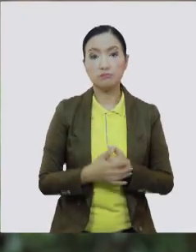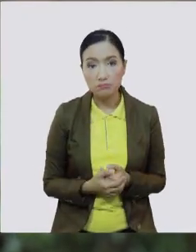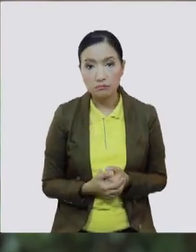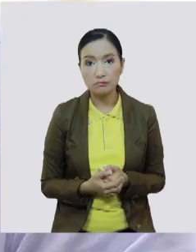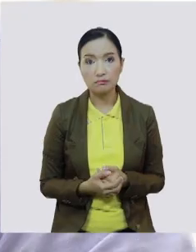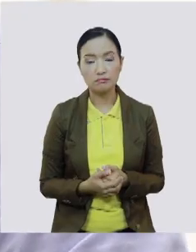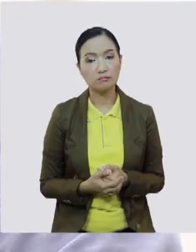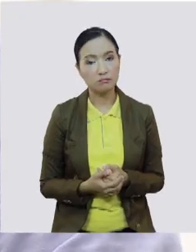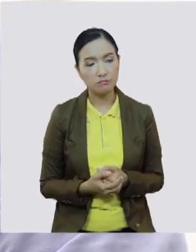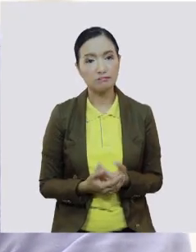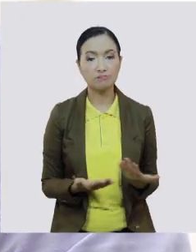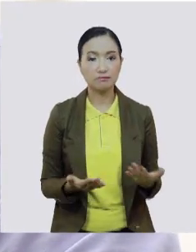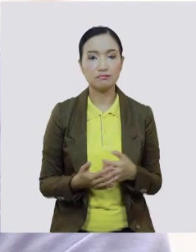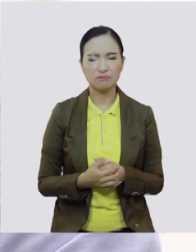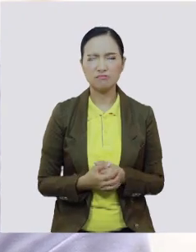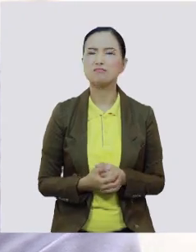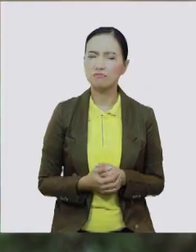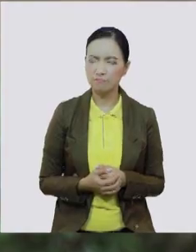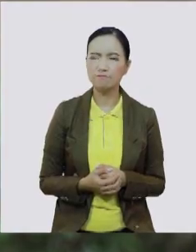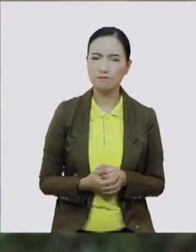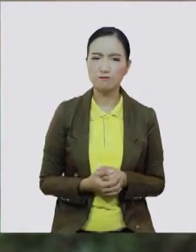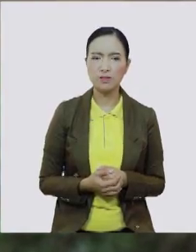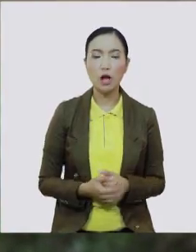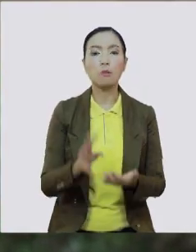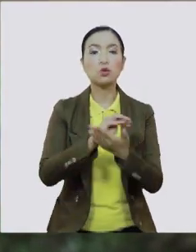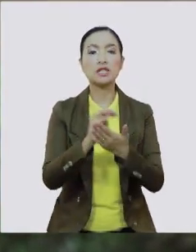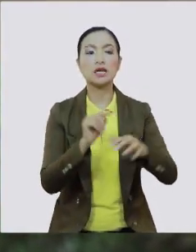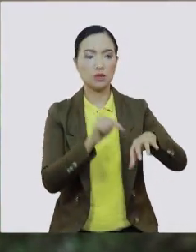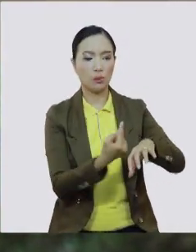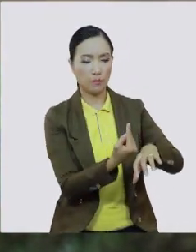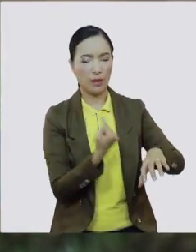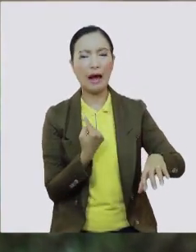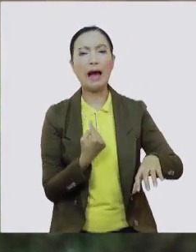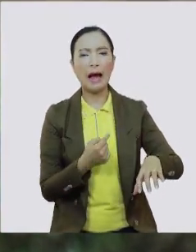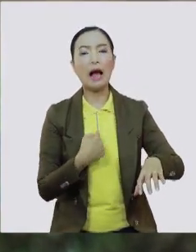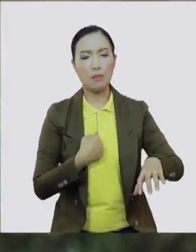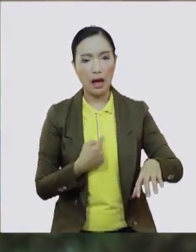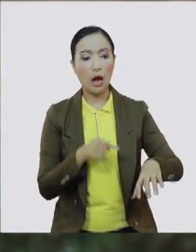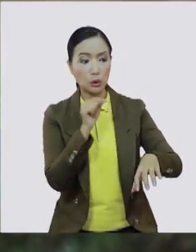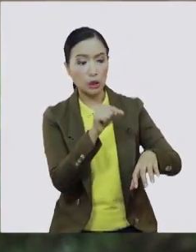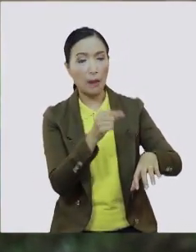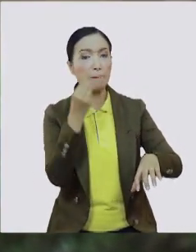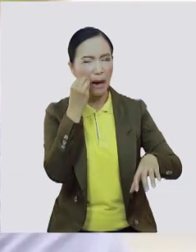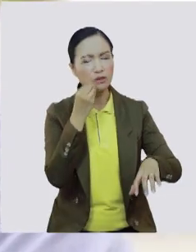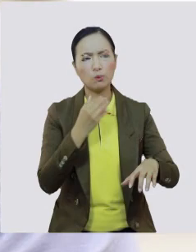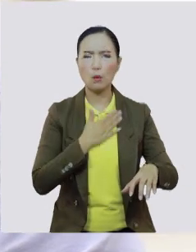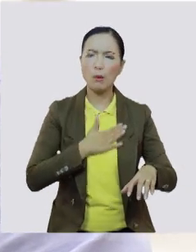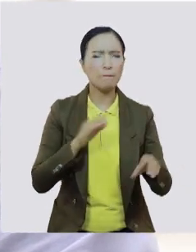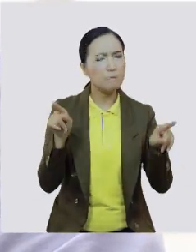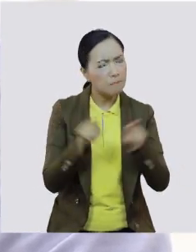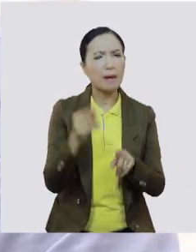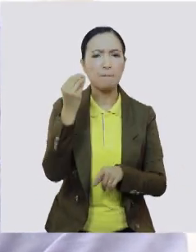าวออกมาในสังคมได้ถึงทุกวันนี้ครับ จริงๆในนางมูลนิธินะคะเหมือนเป็นบ้านหลังนึงเลยค่ะอบอุ่นเขาม